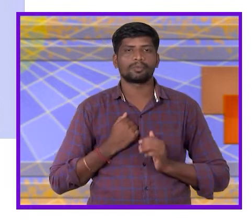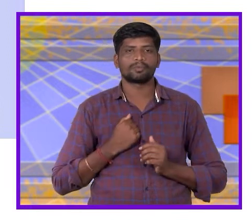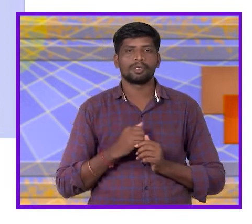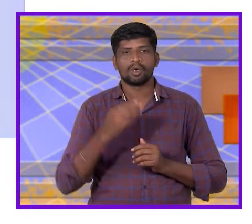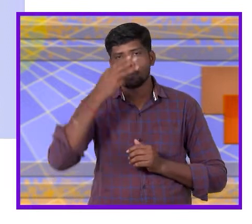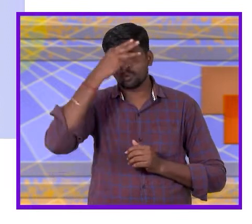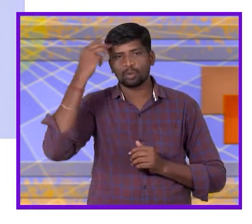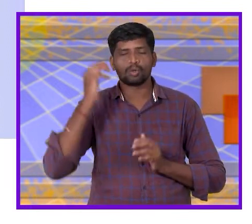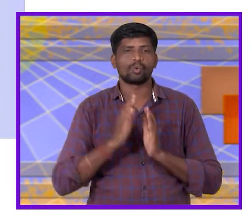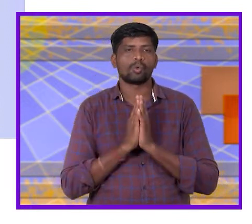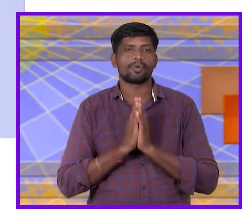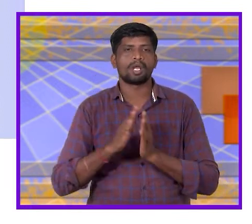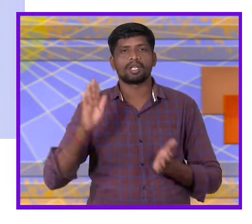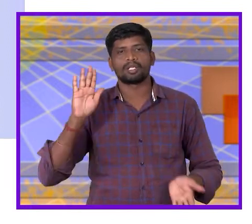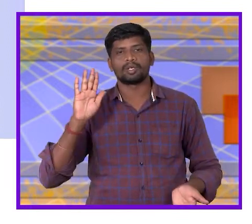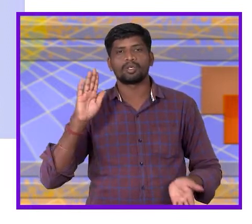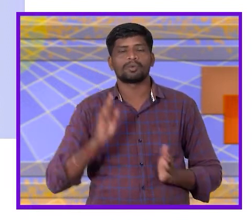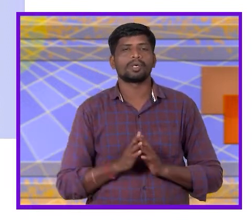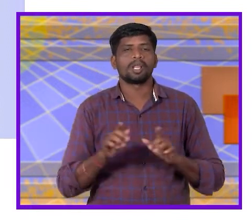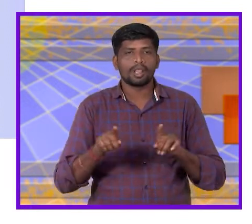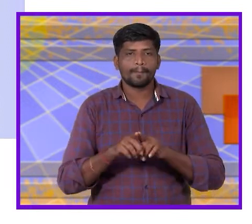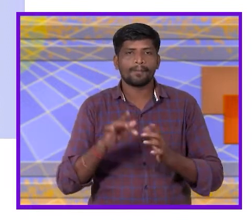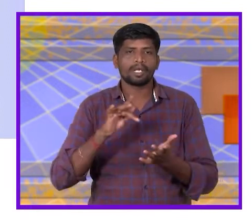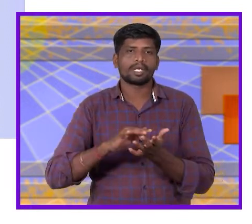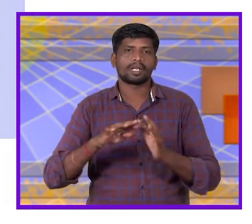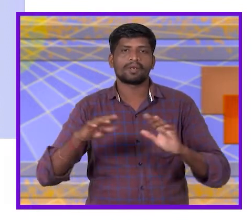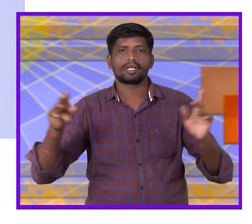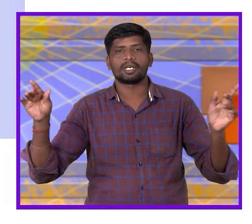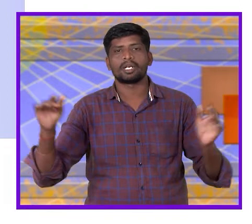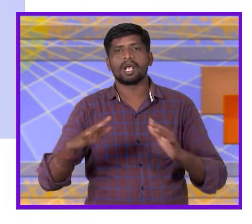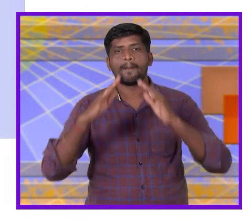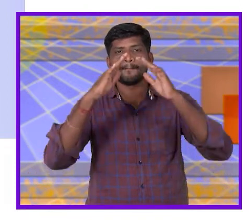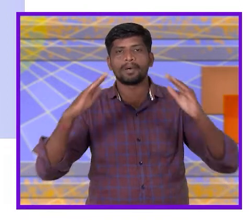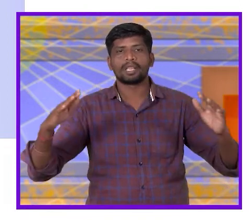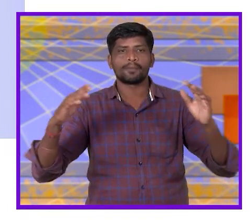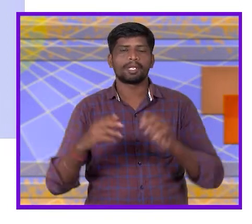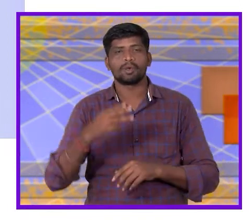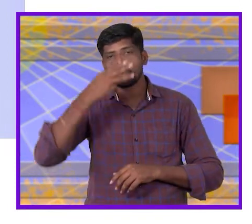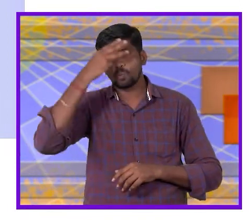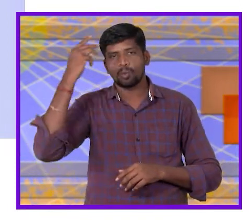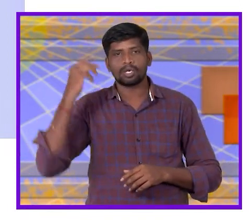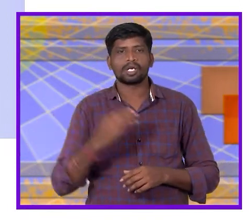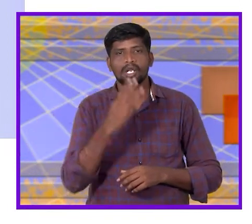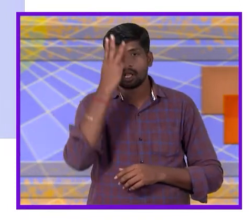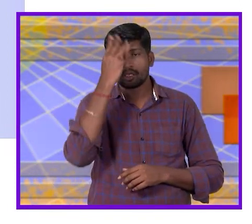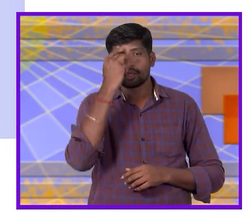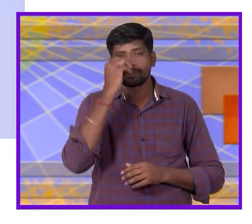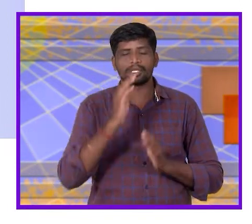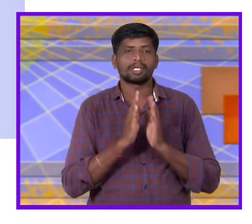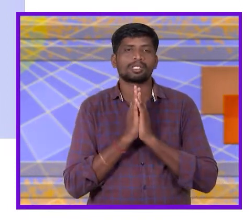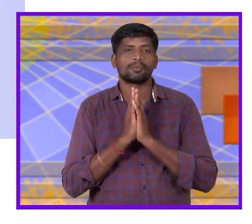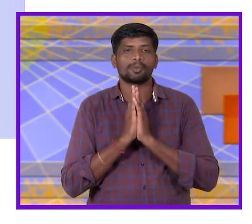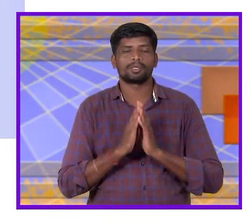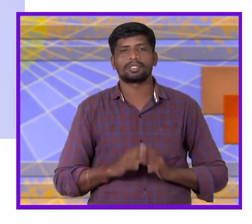போகிறோம், முருகனை வணங்குதோம், அதே மாதிரி திருப்பரங்குன்றத்துக்கு போகிறோம், பழனிக்கு போகிறோம், மருதமலைக்கு போகிறோம், திருப்பதி வெங்கடாசலபதியை போய்